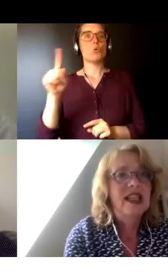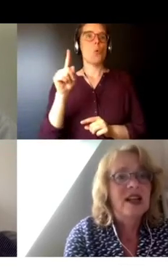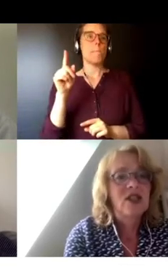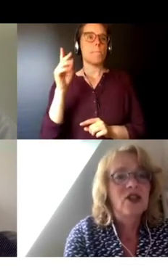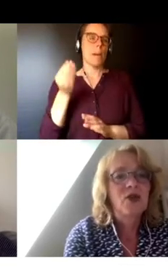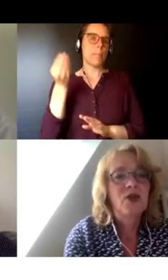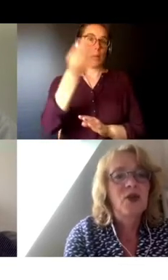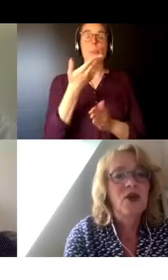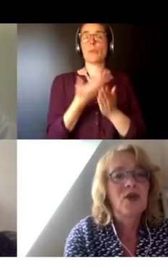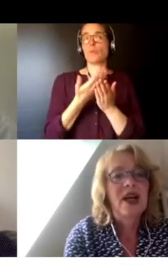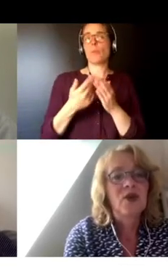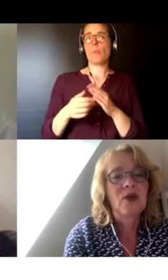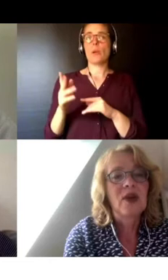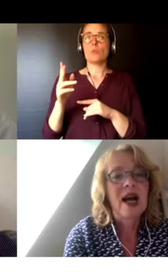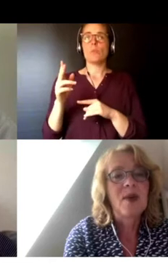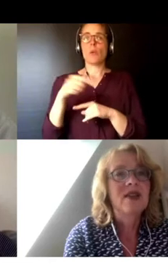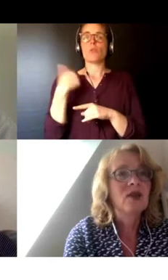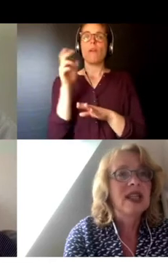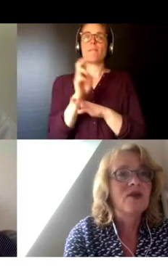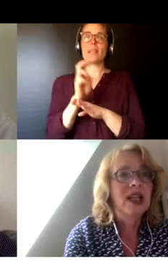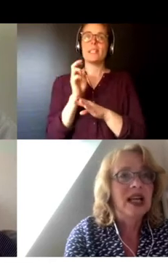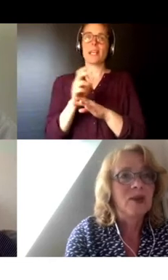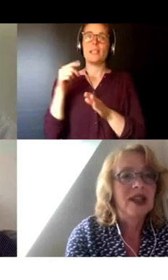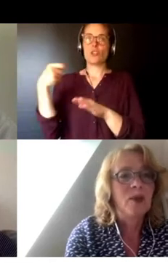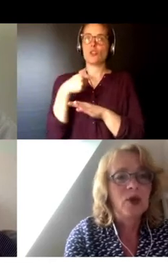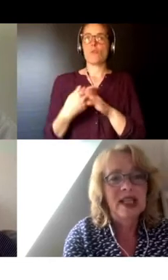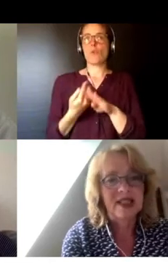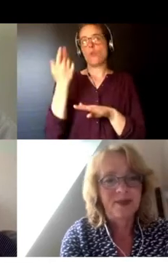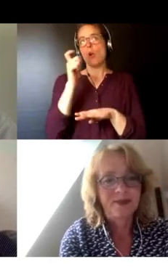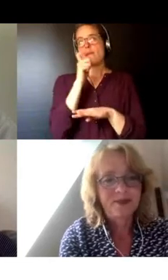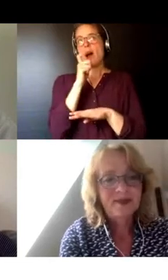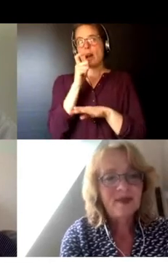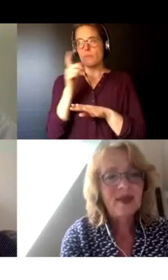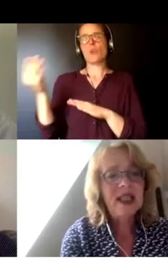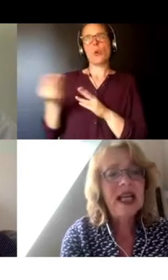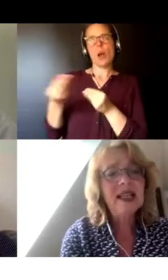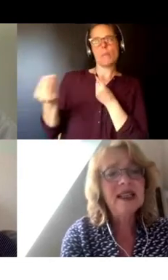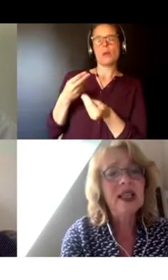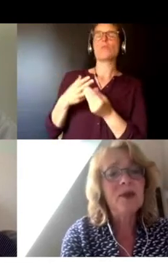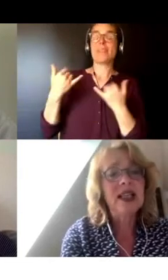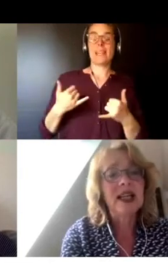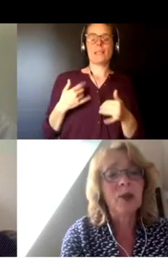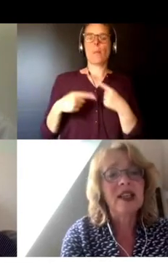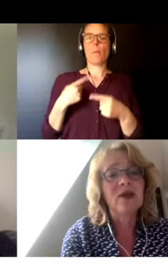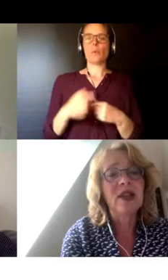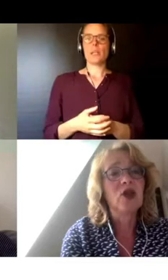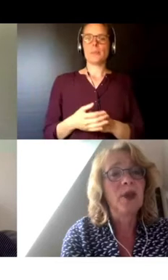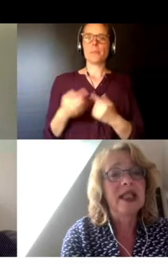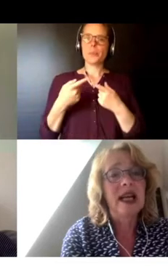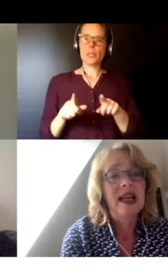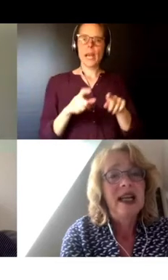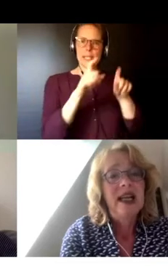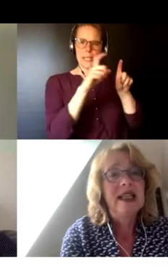unserem Vertreter aus der Stiftung Neue Verantwortung erarbeiten. Und da sind wir gerade mitten im Prozess. Und die anderen Themen, die ich ansprechen will